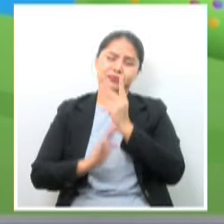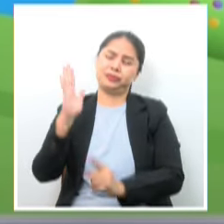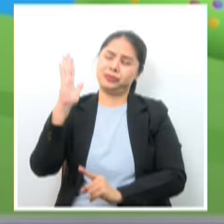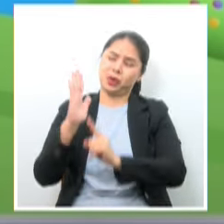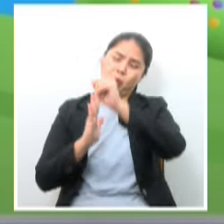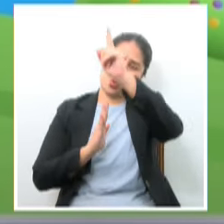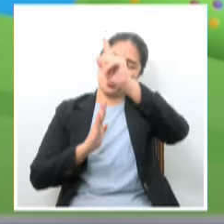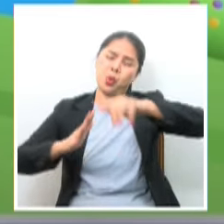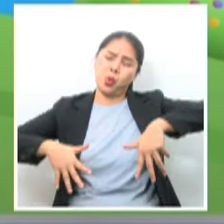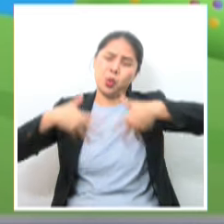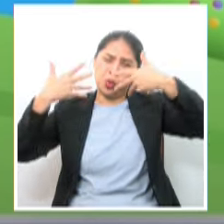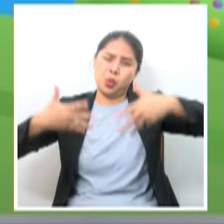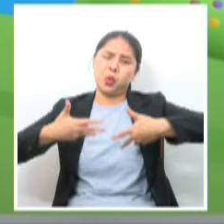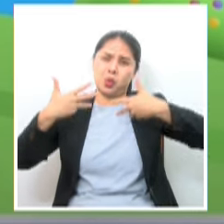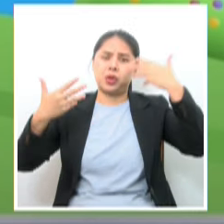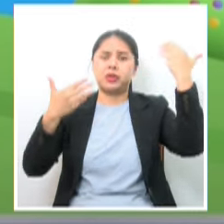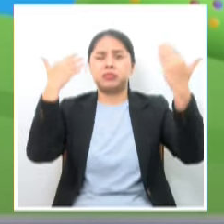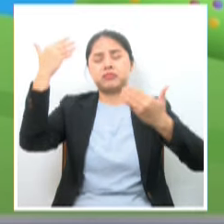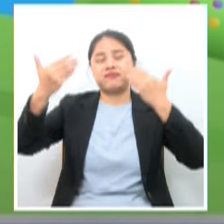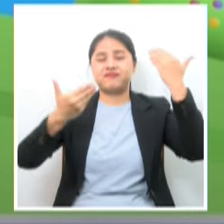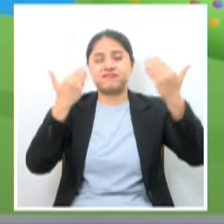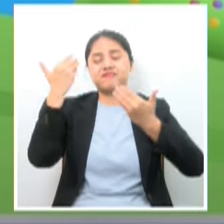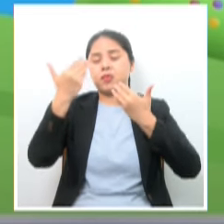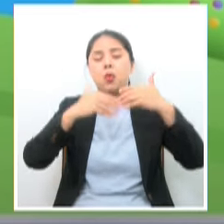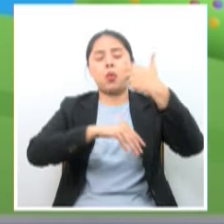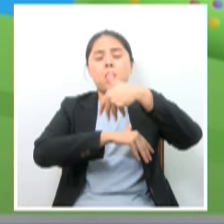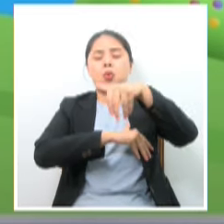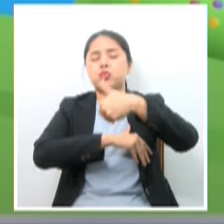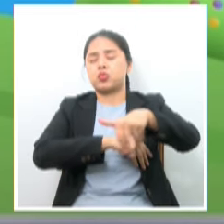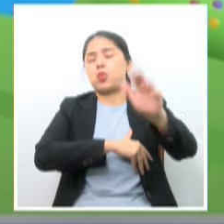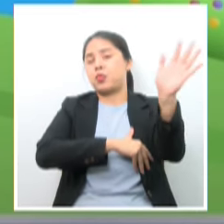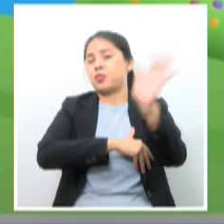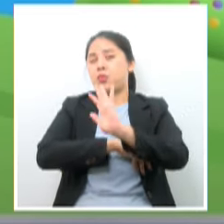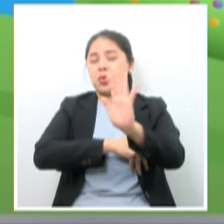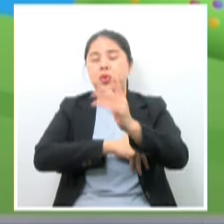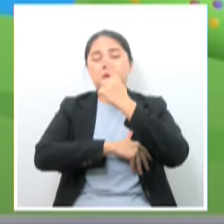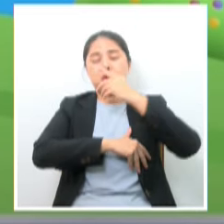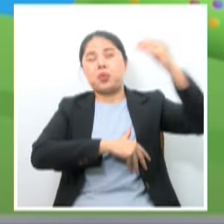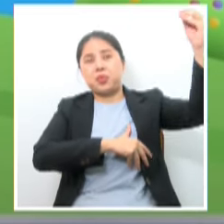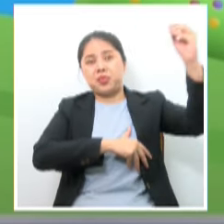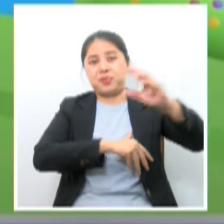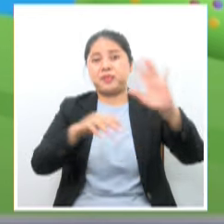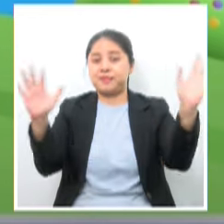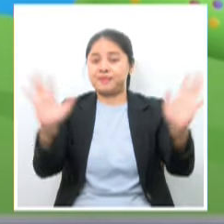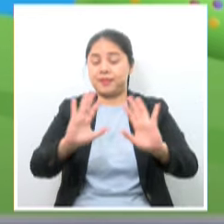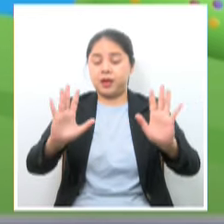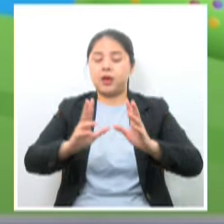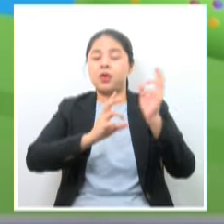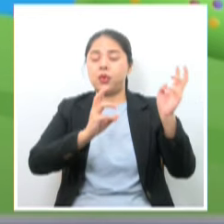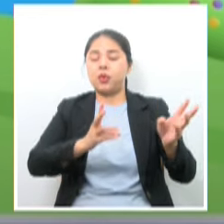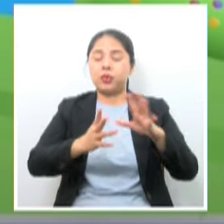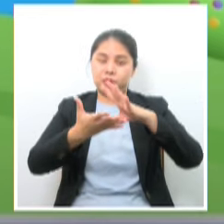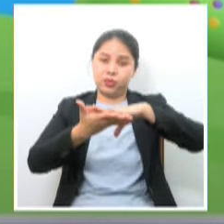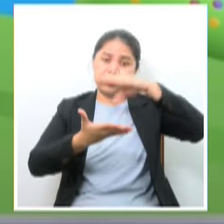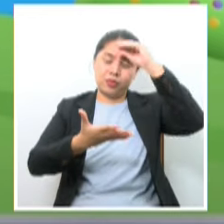มิสูงก็เช่นงดจัดกิจกรรมนอกห้องเรียนหรืองดจัดกิจกรรมกลางแจ้งในบางวิชาเช่นพละศึก